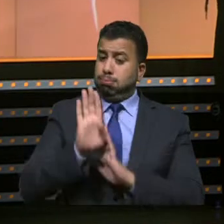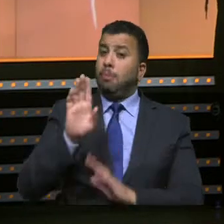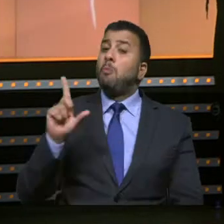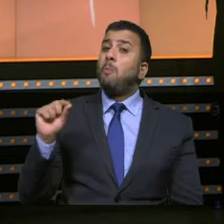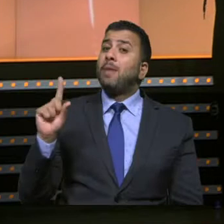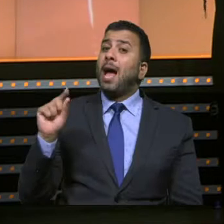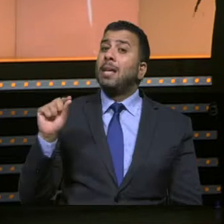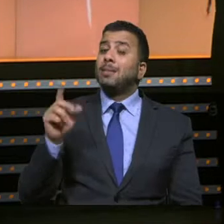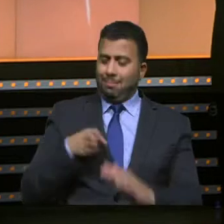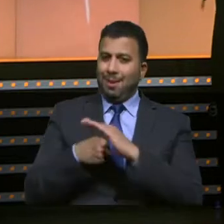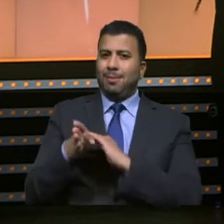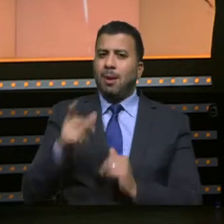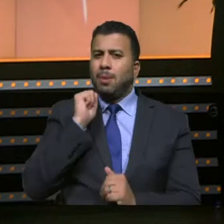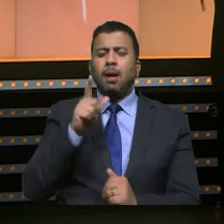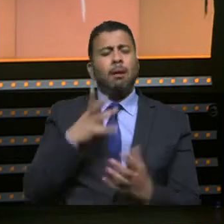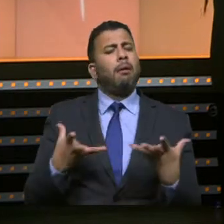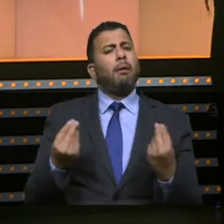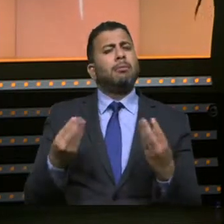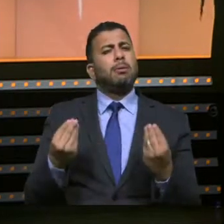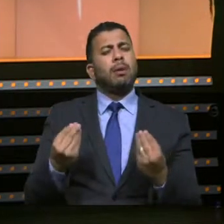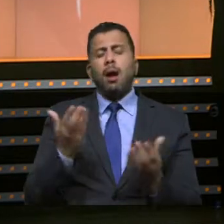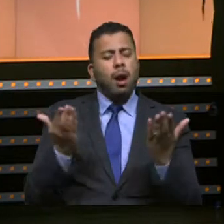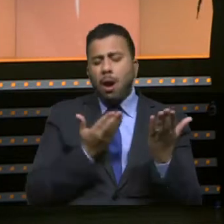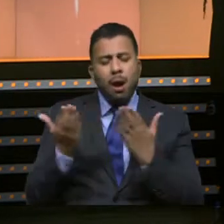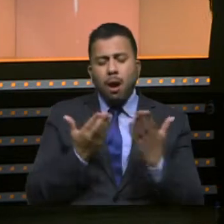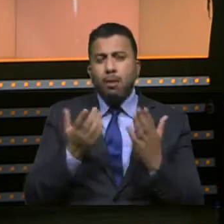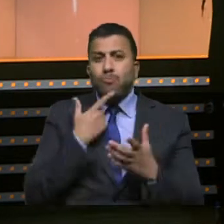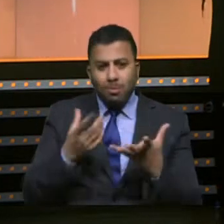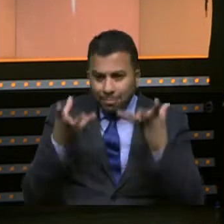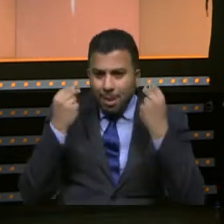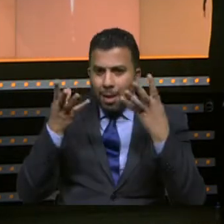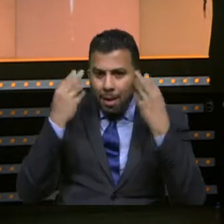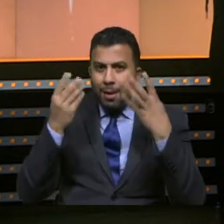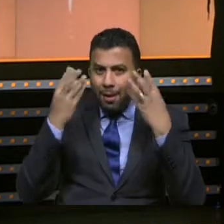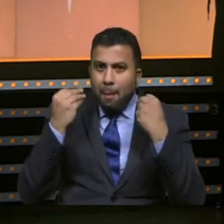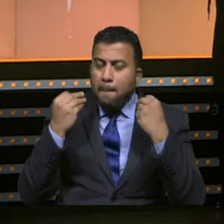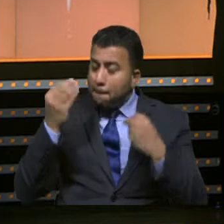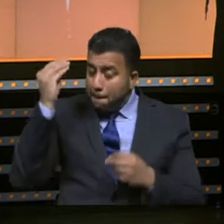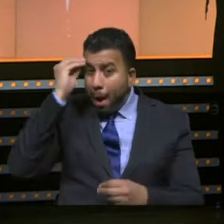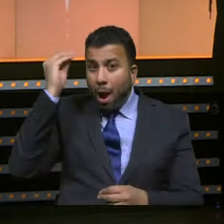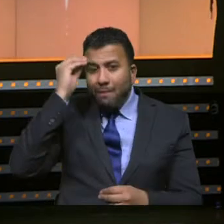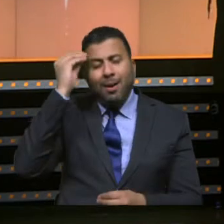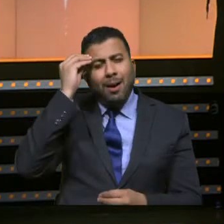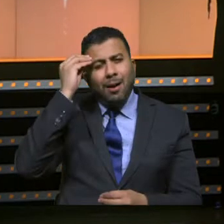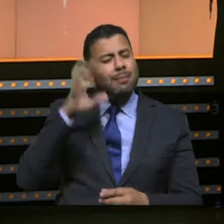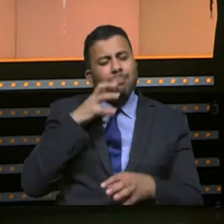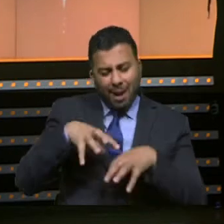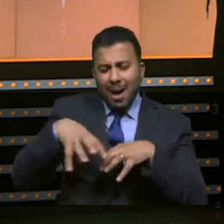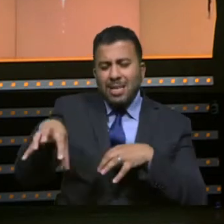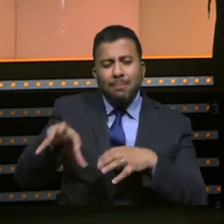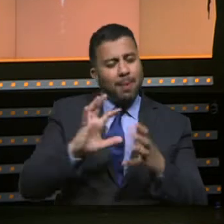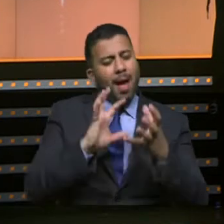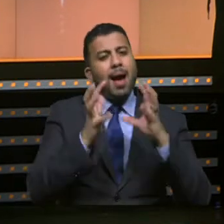ممتازاً في المعرض، إذ قدمت الكثير للقارئ النهم لهذا النوع من المعرفة في ذلك القسم من